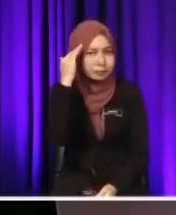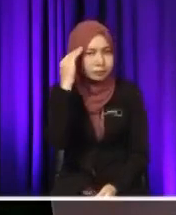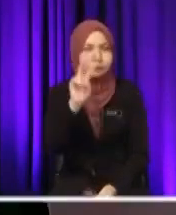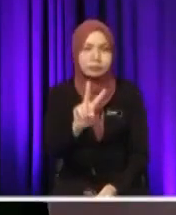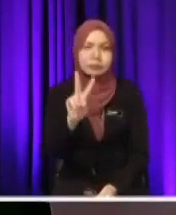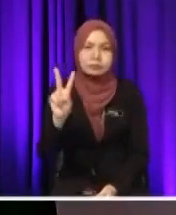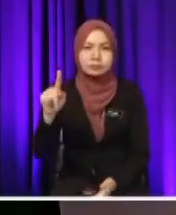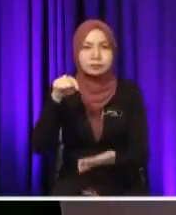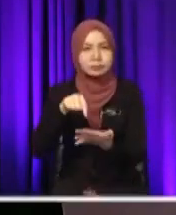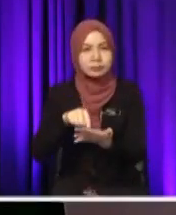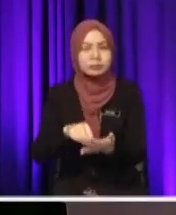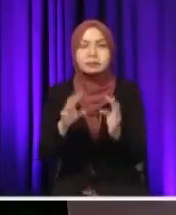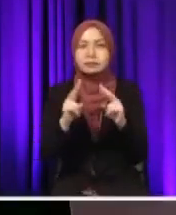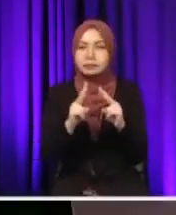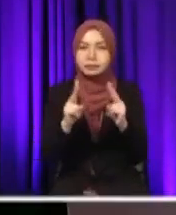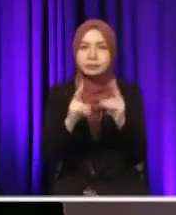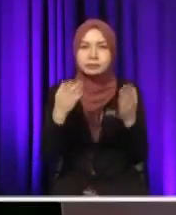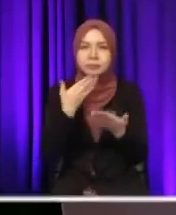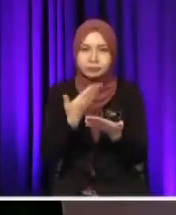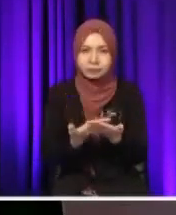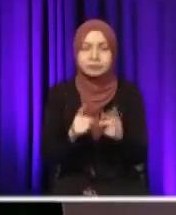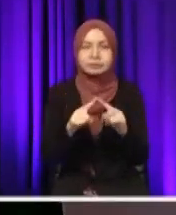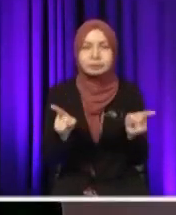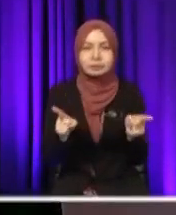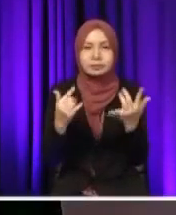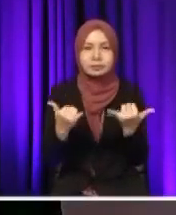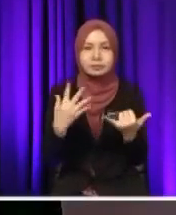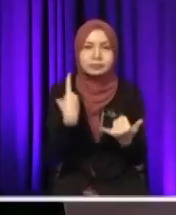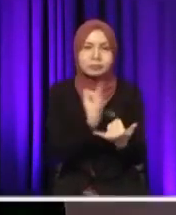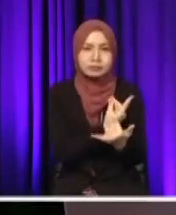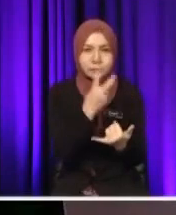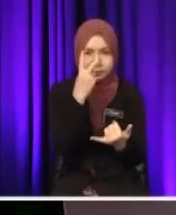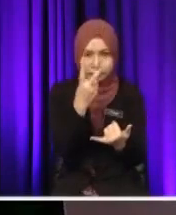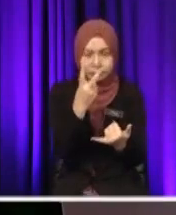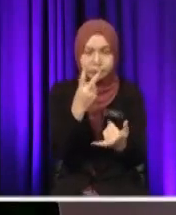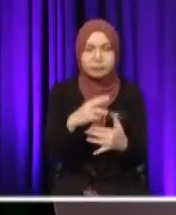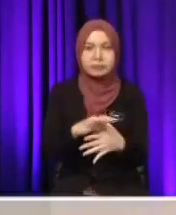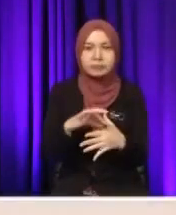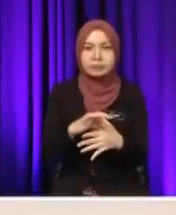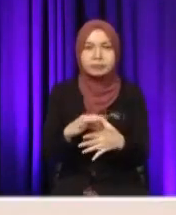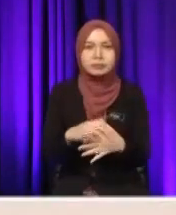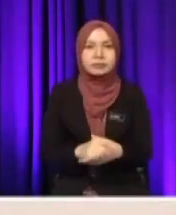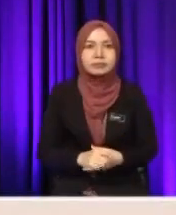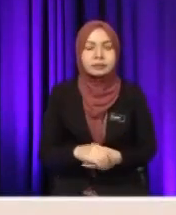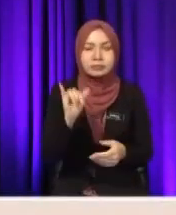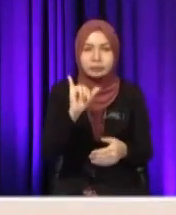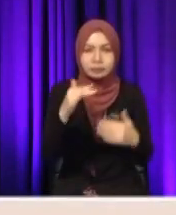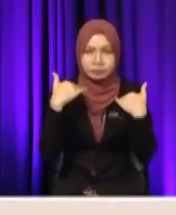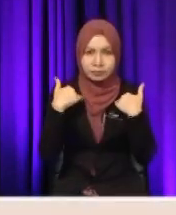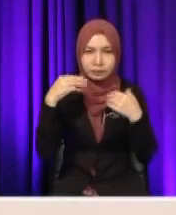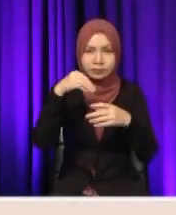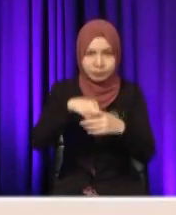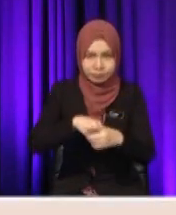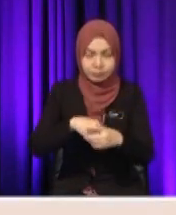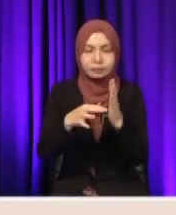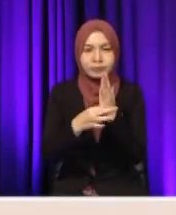segi kandungan asid lemak dia. Okey. So minyak sawit ini mengandungi kedua-dua, iaitu